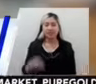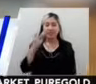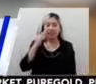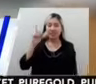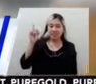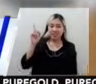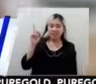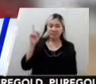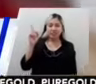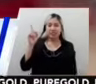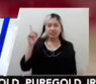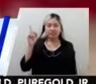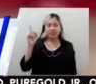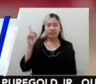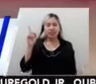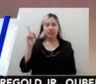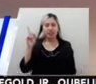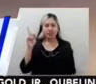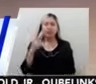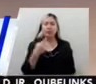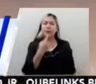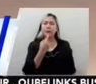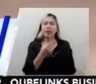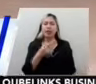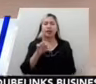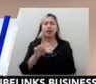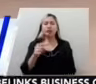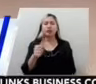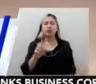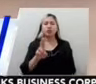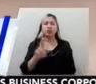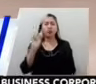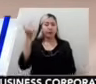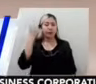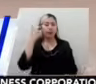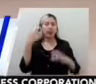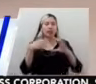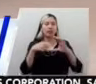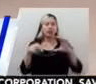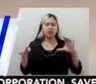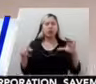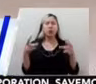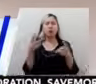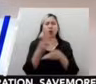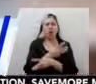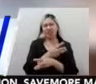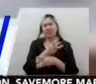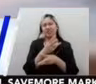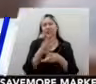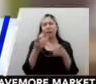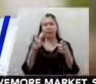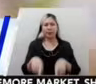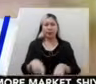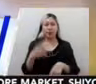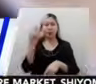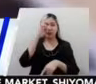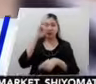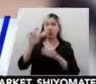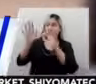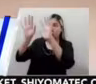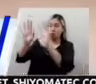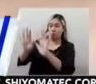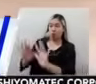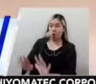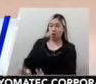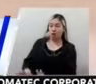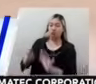lokal na pamahalaan ng kainta, napalala ang sitwasyon ng gumuho ang ilang bahagi ng mga bakod ng ilang subdivision dahil hindi kinaya ang rumaragas